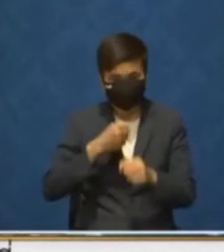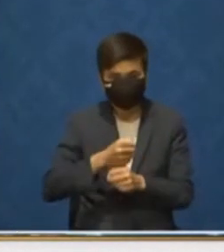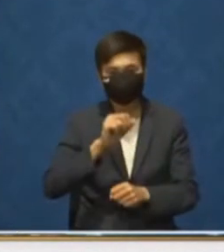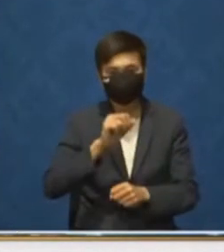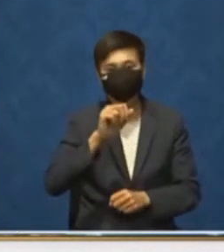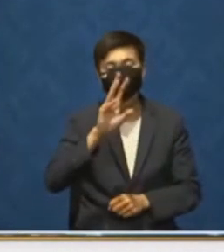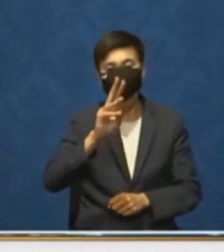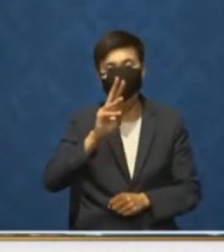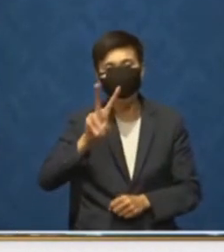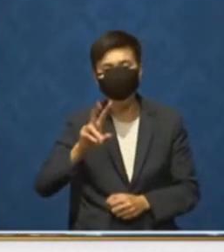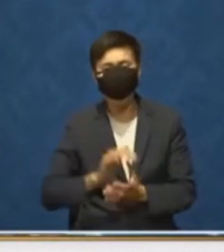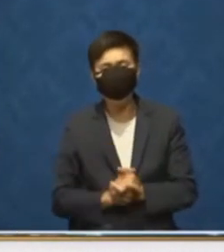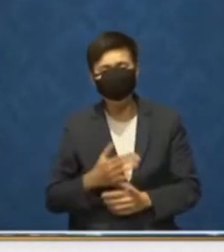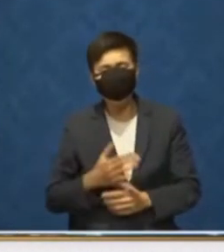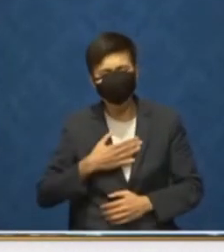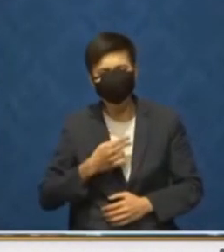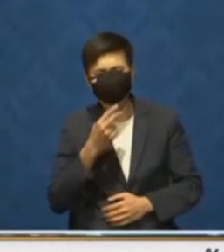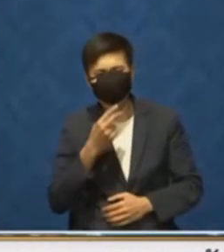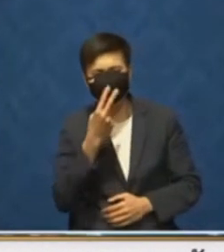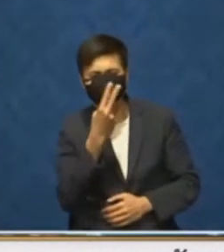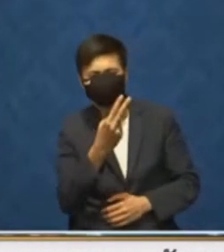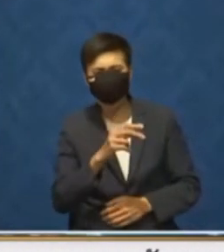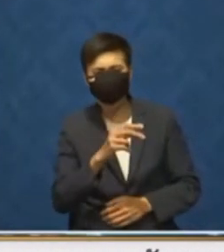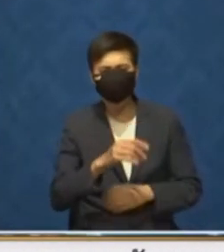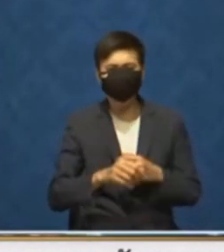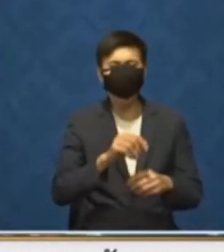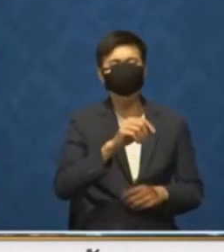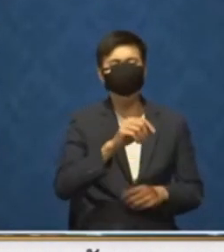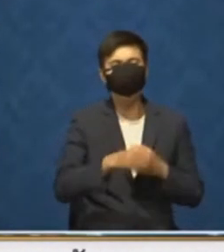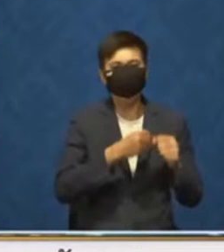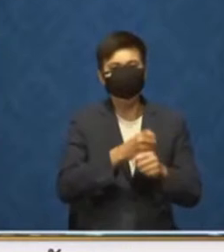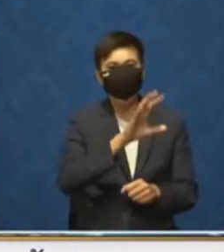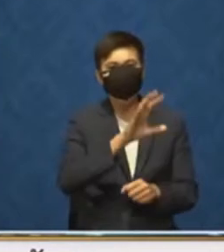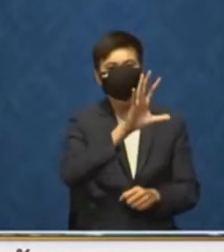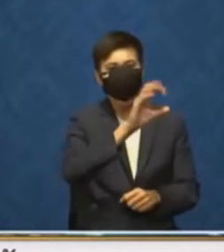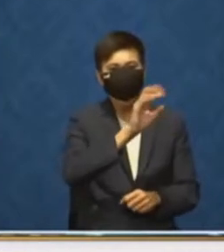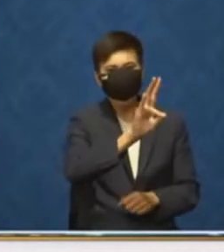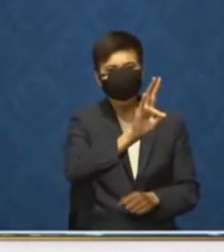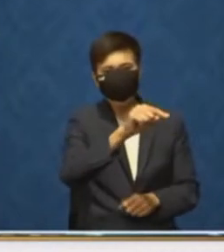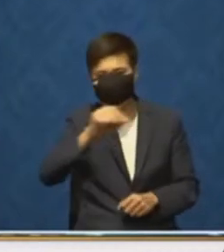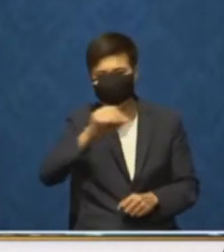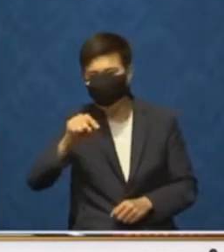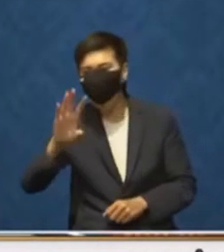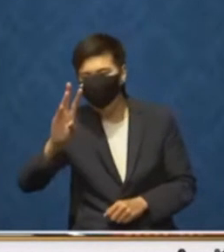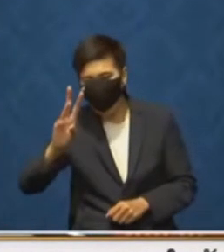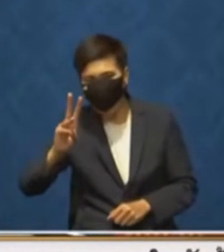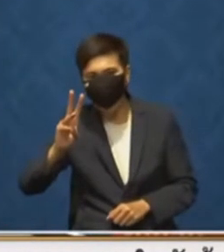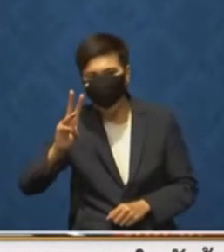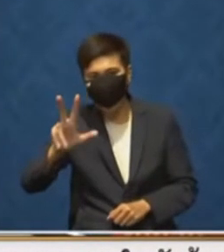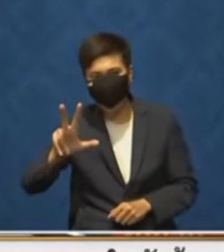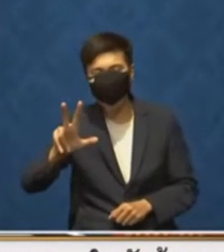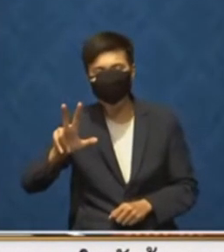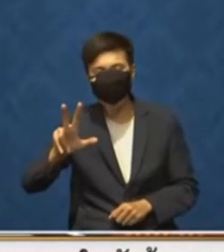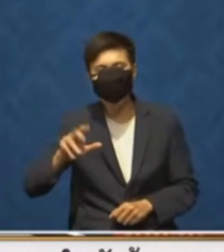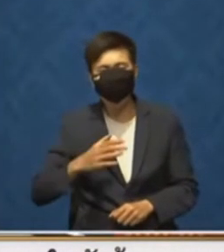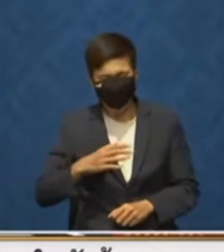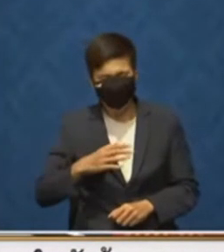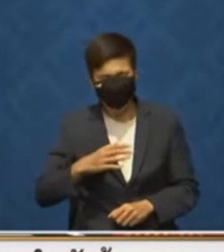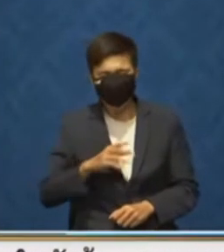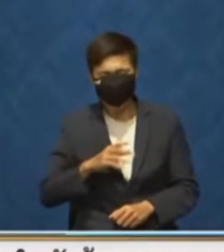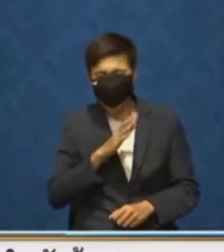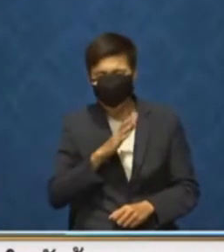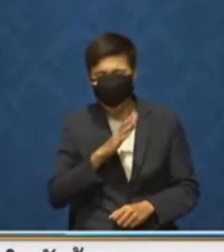จริงๆแล้วผมไปนั่งไล่ดูทั้งคู่ตั้งแต่ปีห้าเจ็ด 5896 16x 6 26 3 6 4 6 5กูทุกปีถ้าท่านทำได้จริงฉันทำไปนานแล้ว